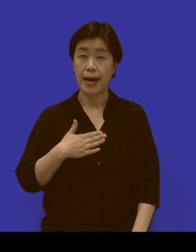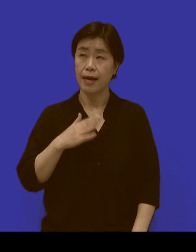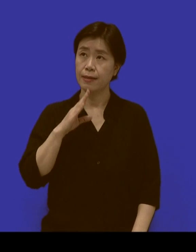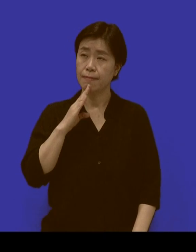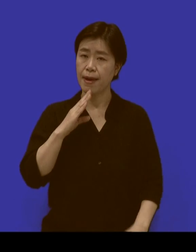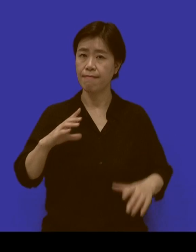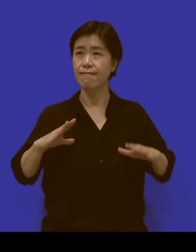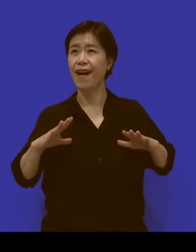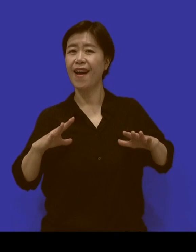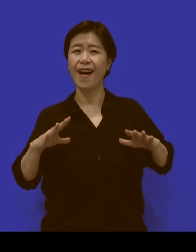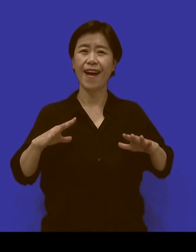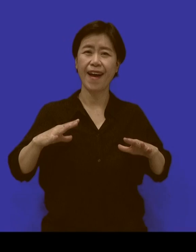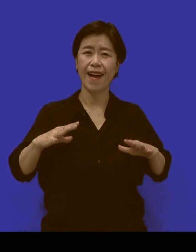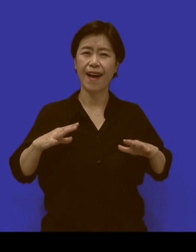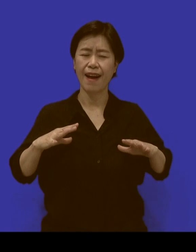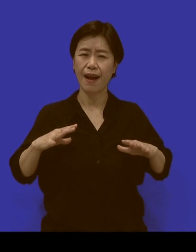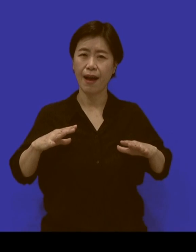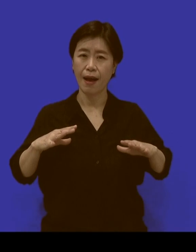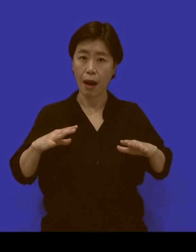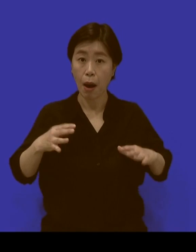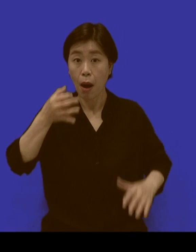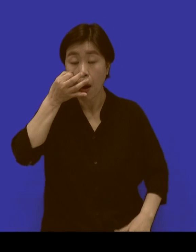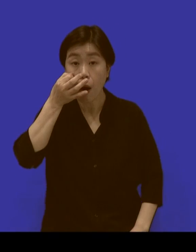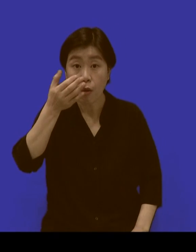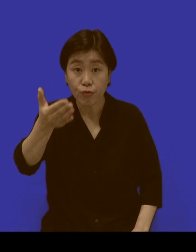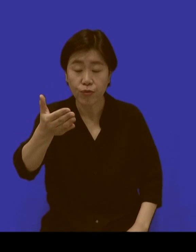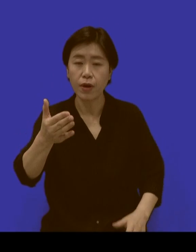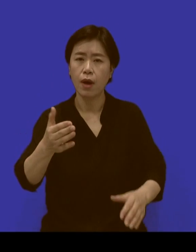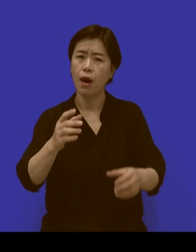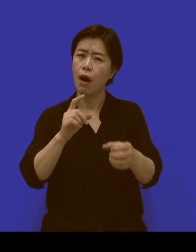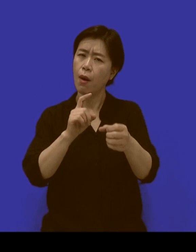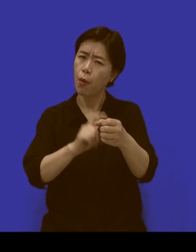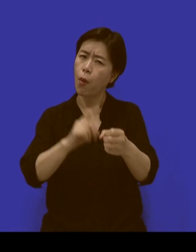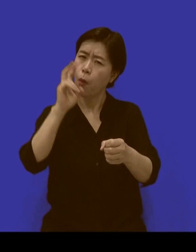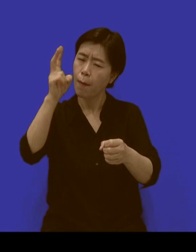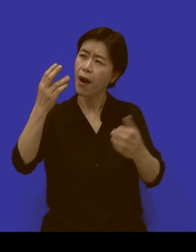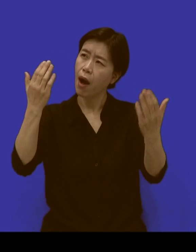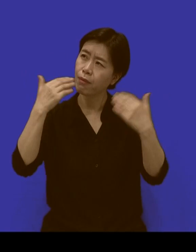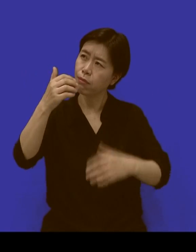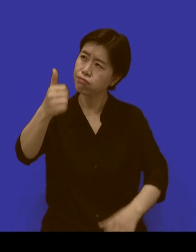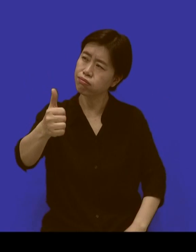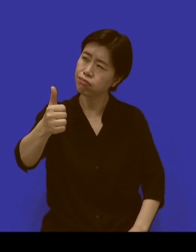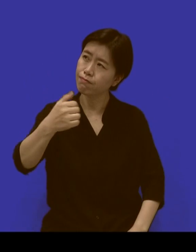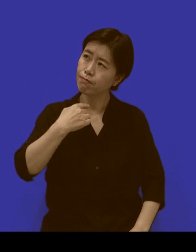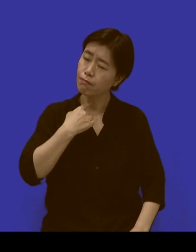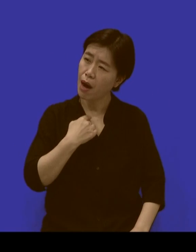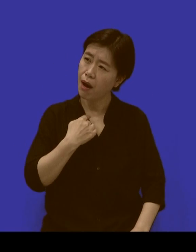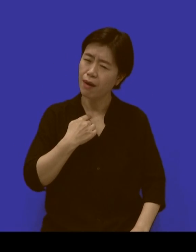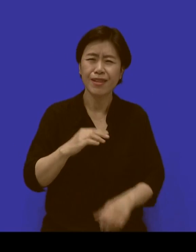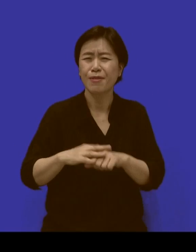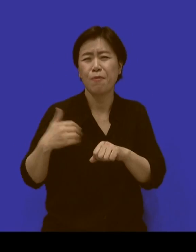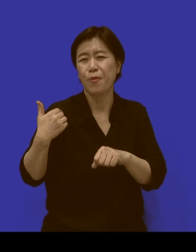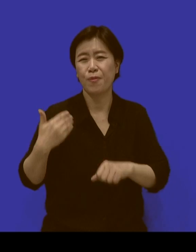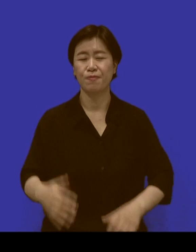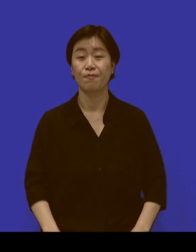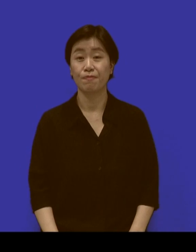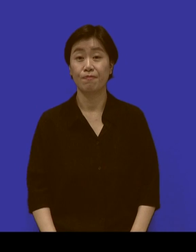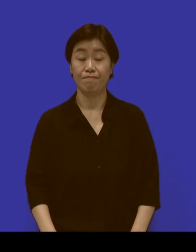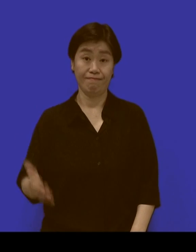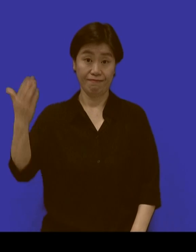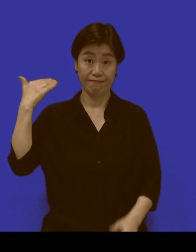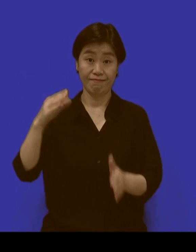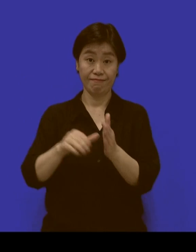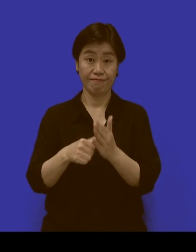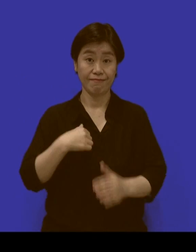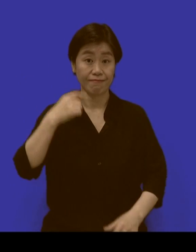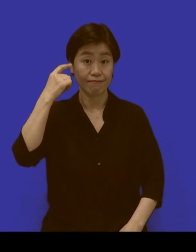걸 보여주기 위해서 그런 활동을 했는지 지금 약간 의심해 보는데 예, 어쨌든 그 당시에는 공부도